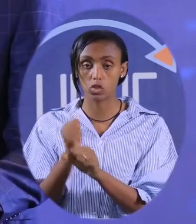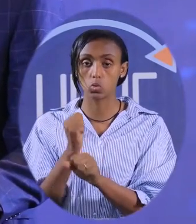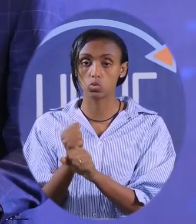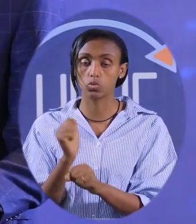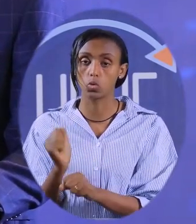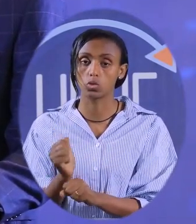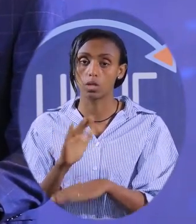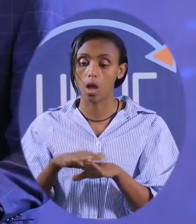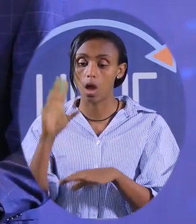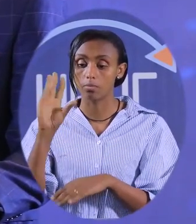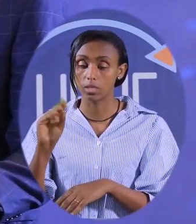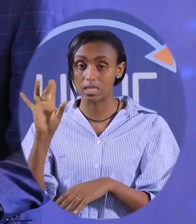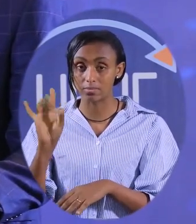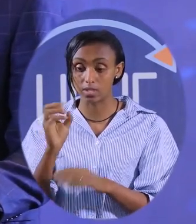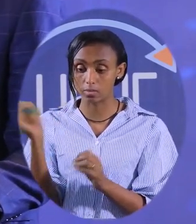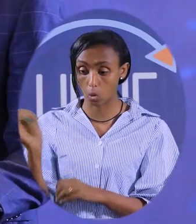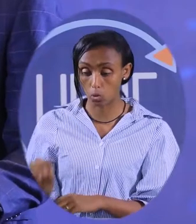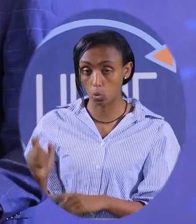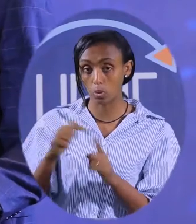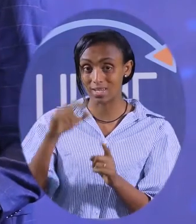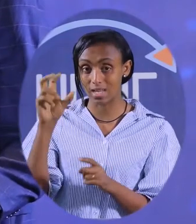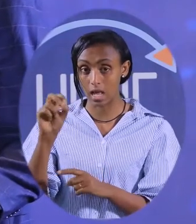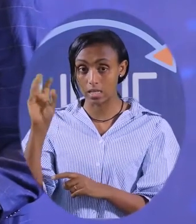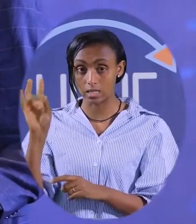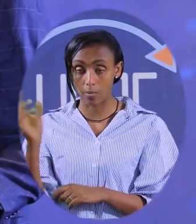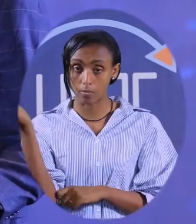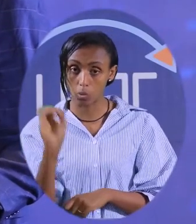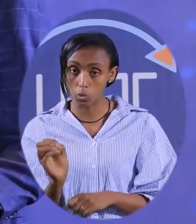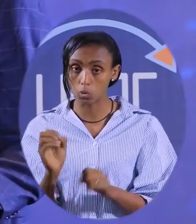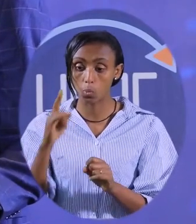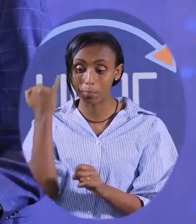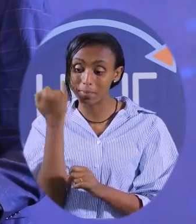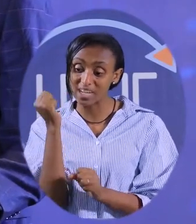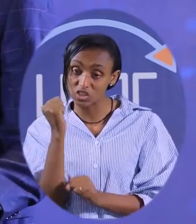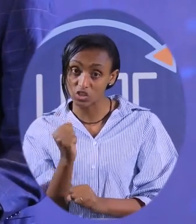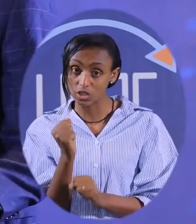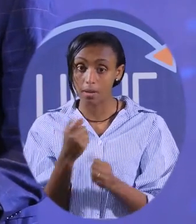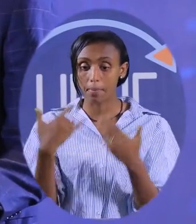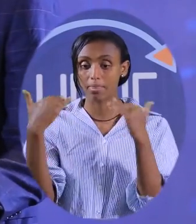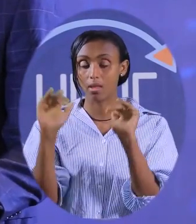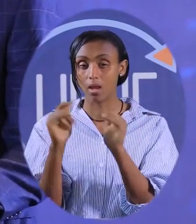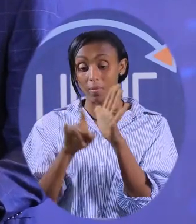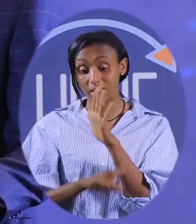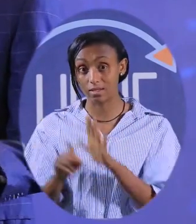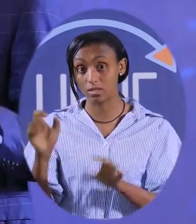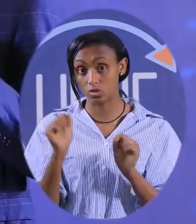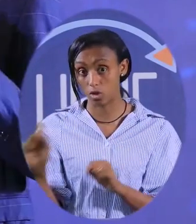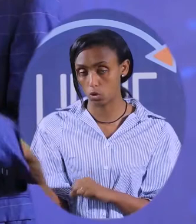ሥራዎች ከ58% ወደ 37% የመቀንጨር ምጣኔን የመቀነስ የተቻለ ሲሆን